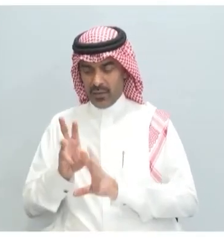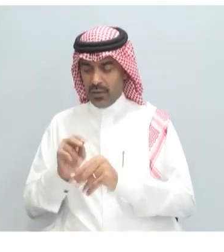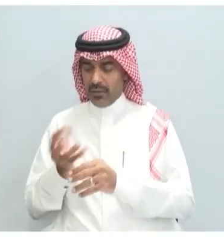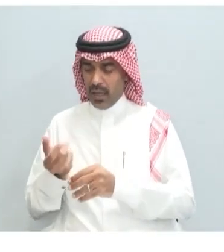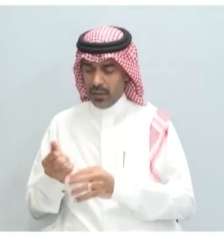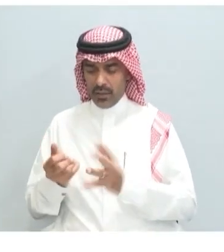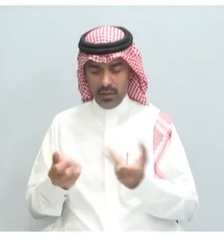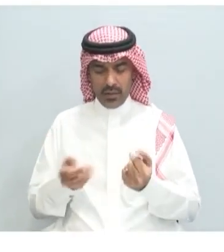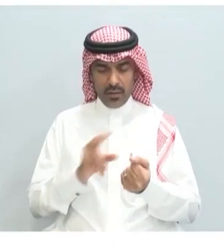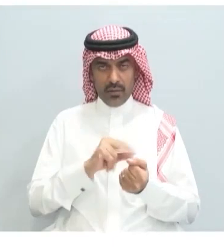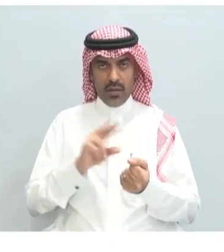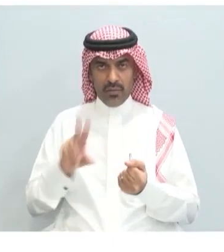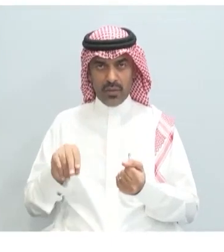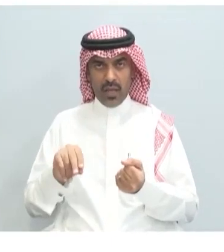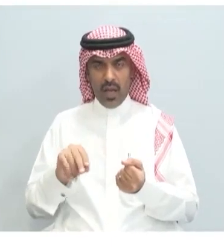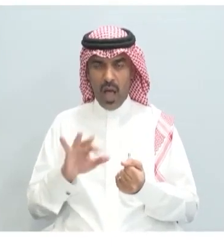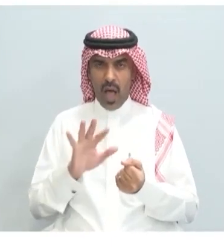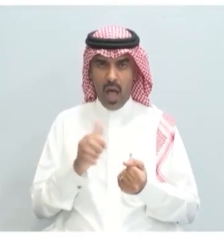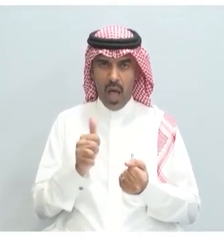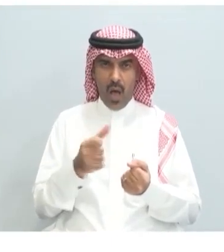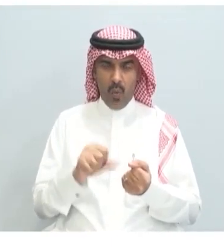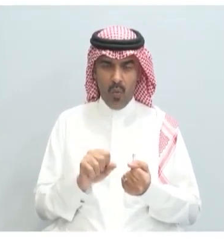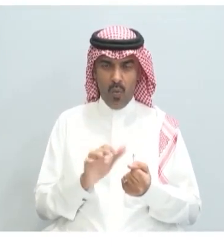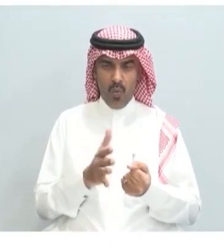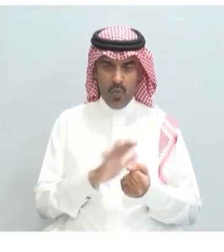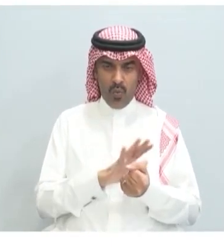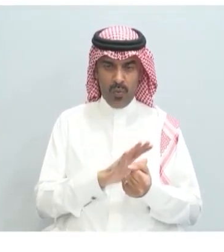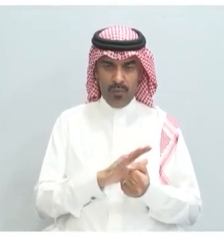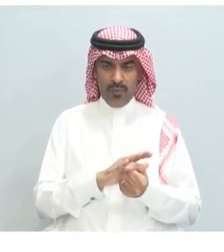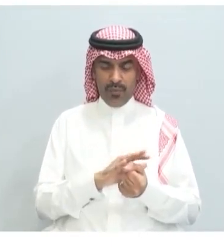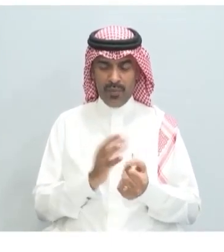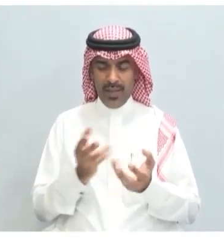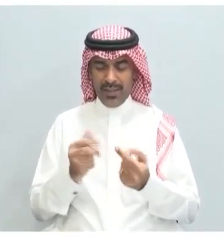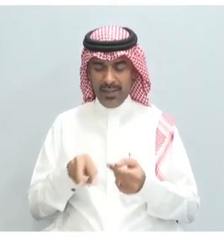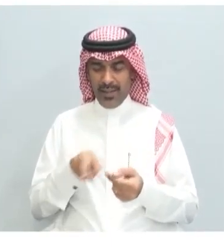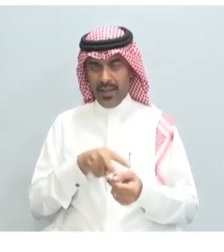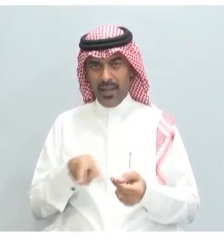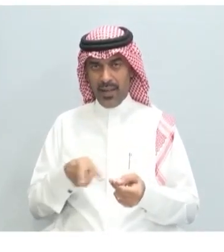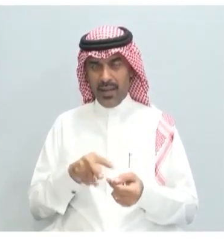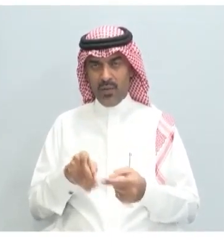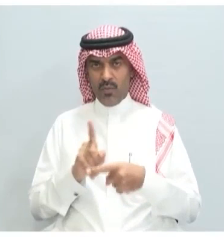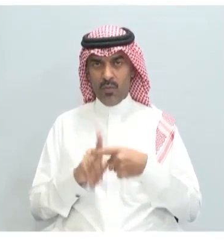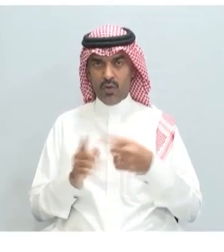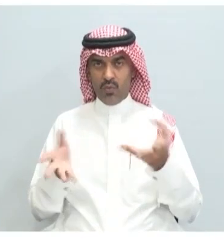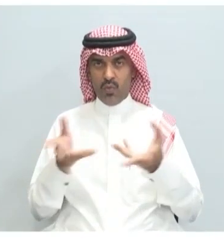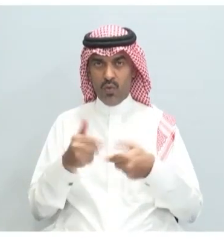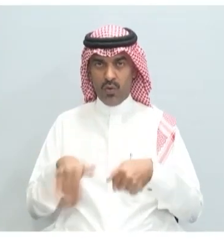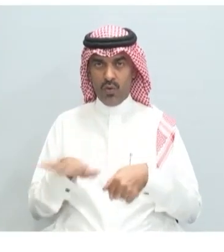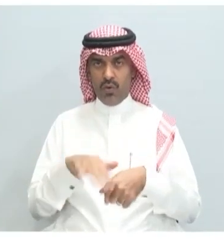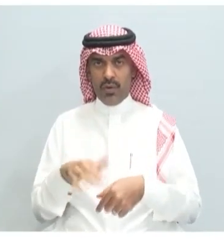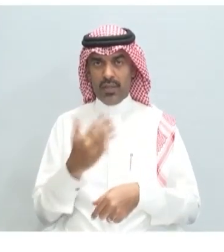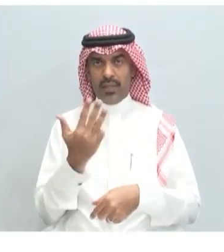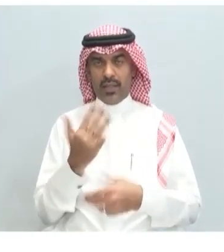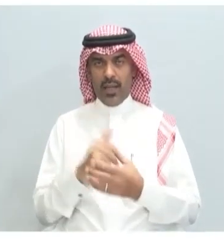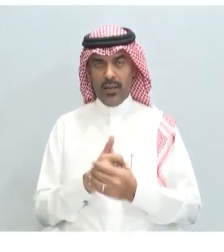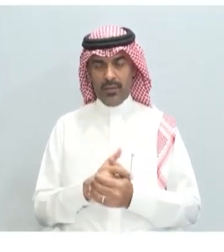او اللي هي بجمع ان يكون العددين مجموعهم تس سؤال لو كان